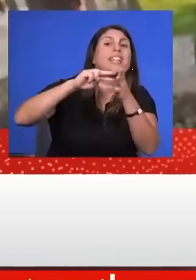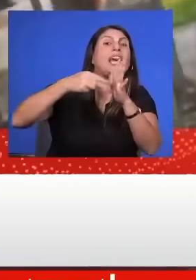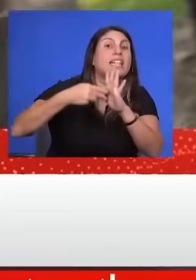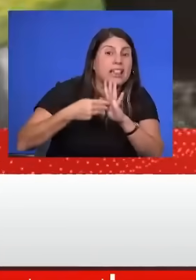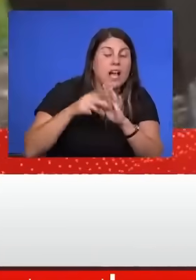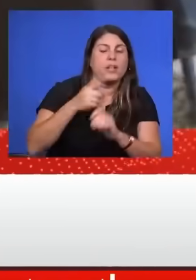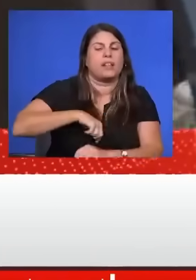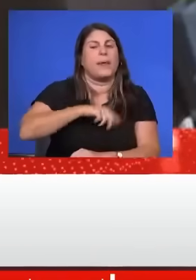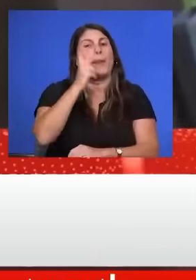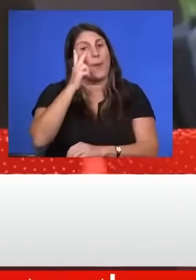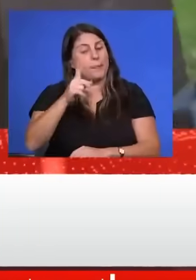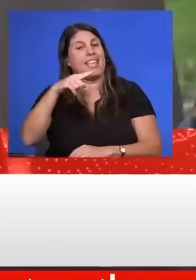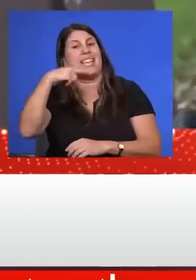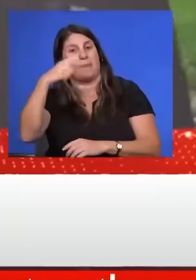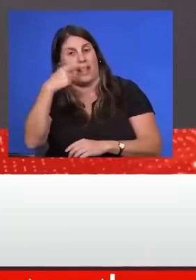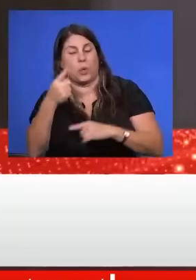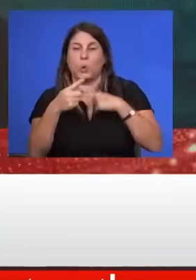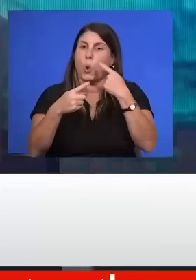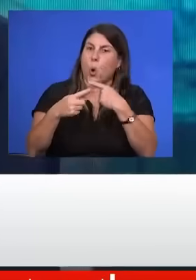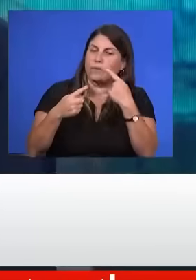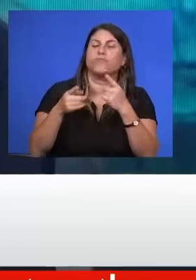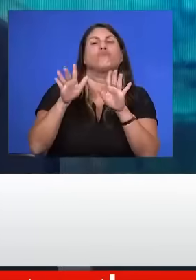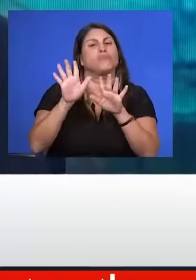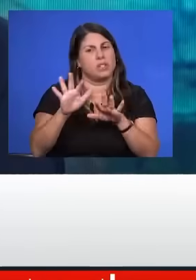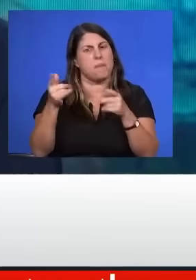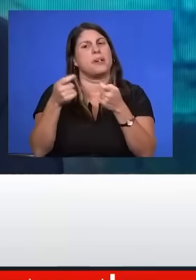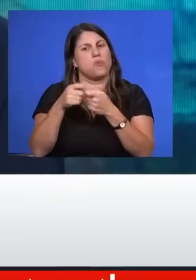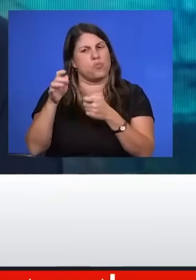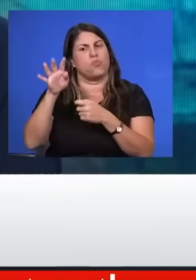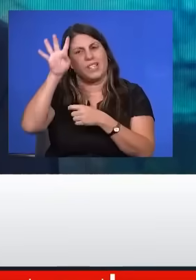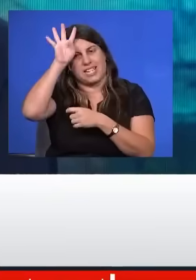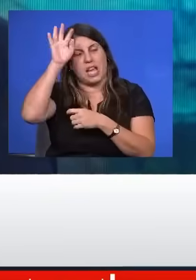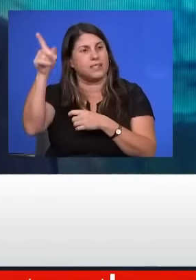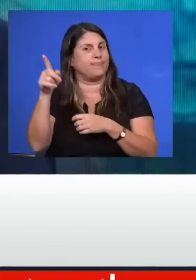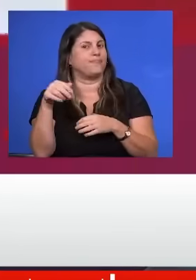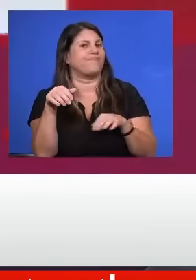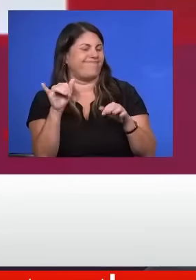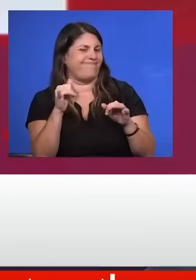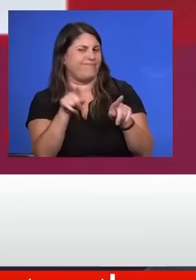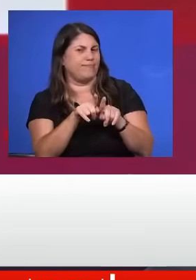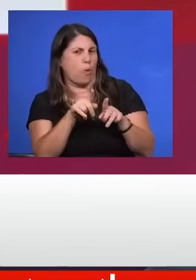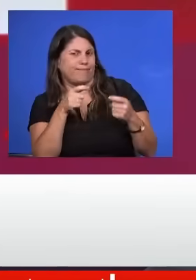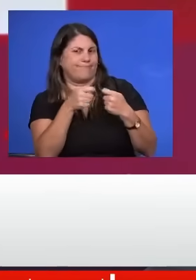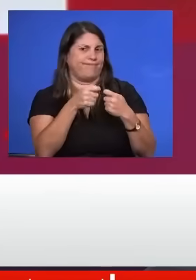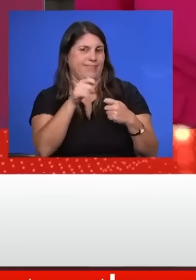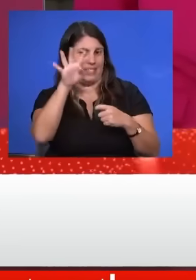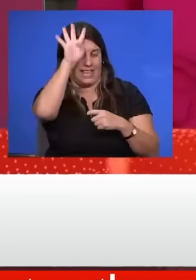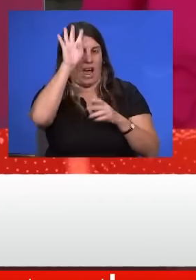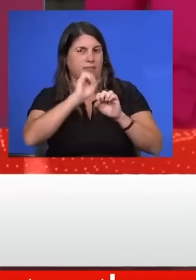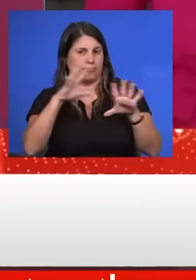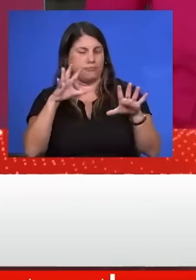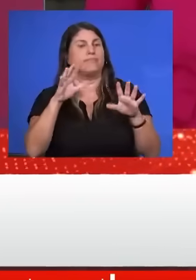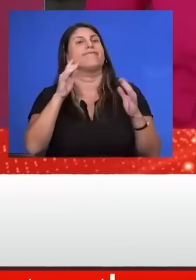שההתבטאויות לאט לאט הולכות גם לעבר הכיוון הזה. כן, טביעות אצבע ברורות. תודה, עמיחי. אנחנו חוזרים אליכם, דוב גילר, איתי